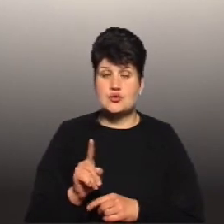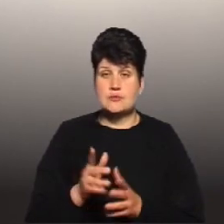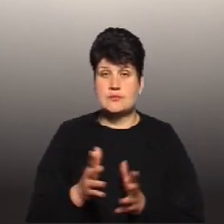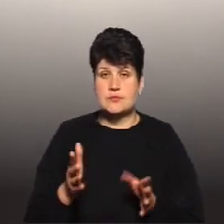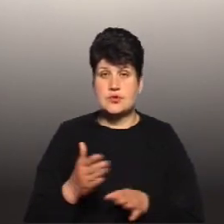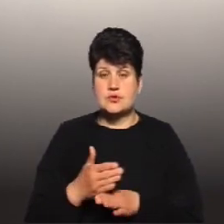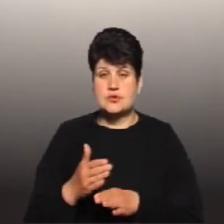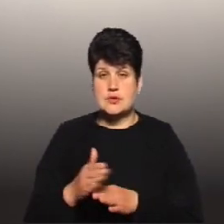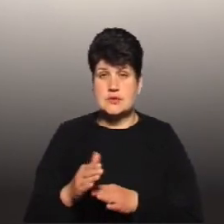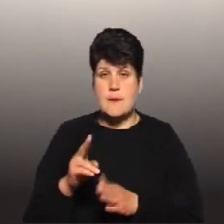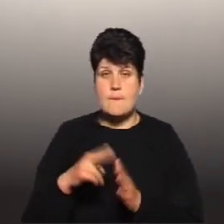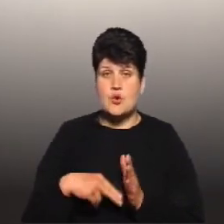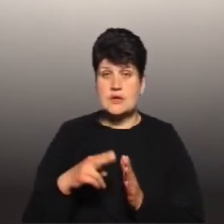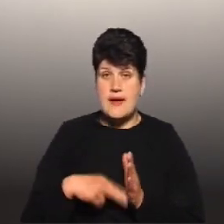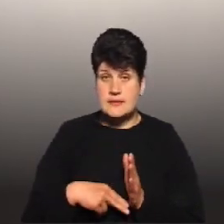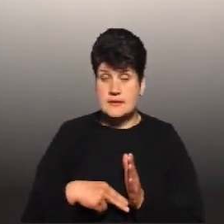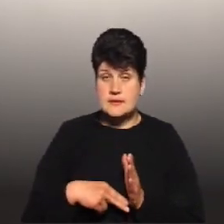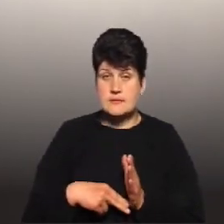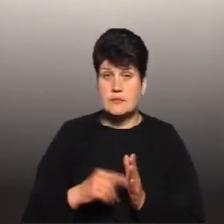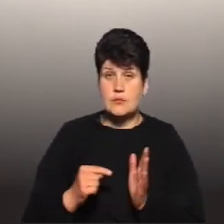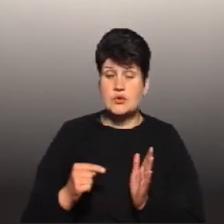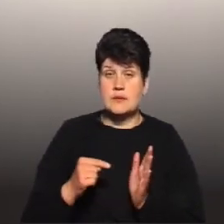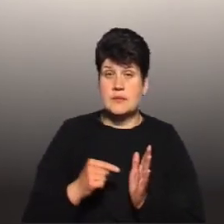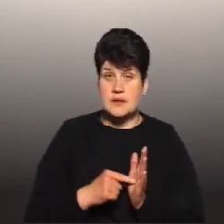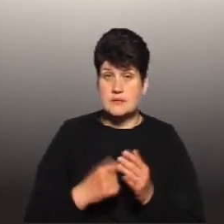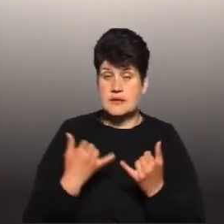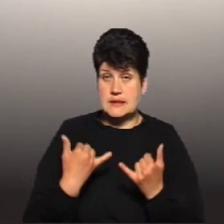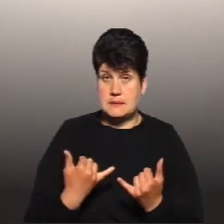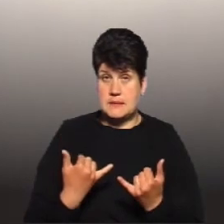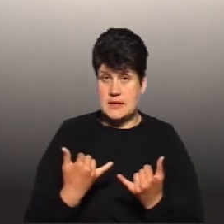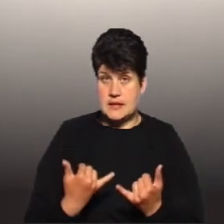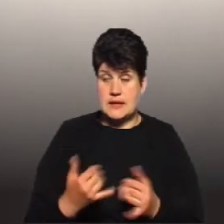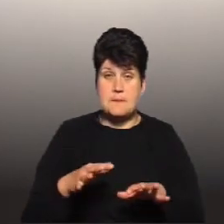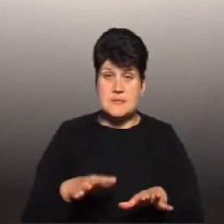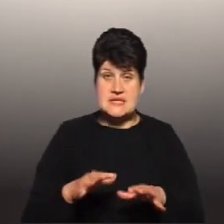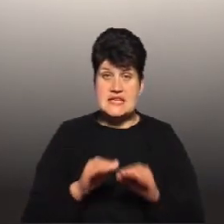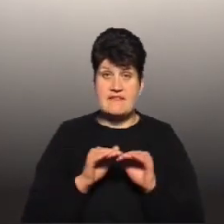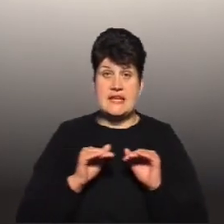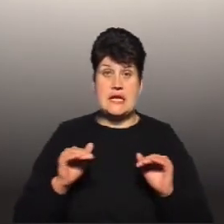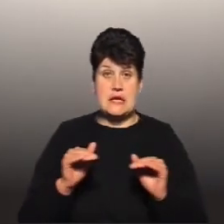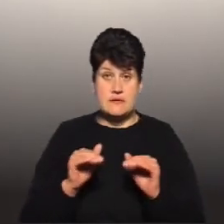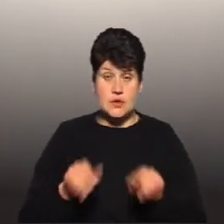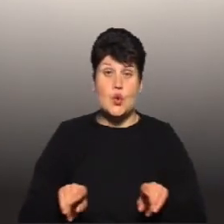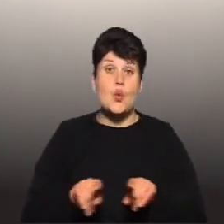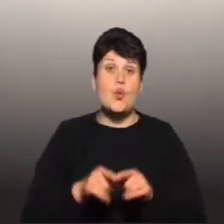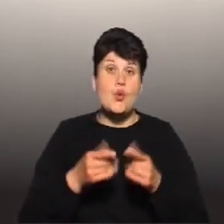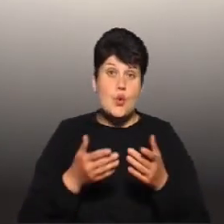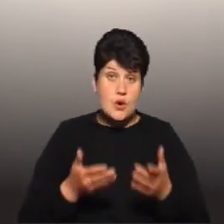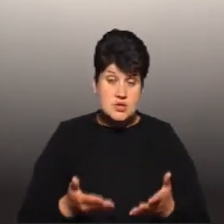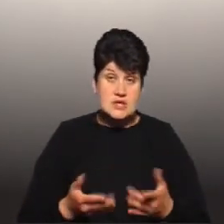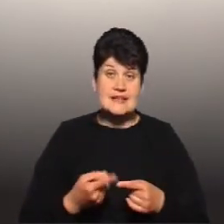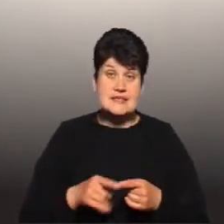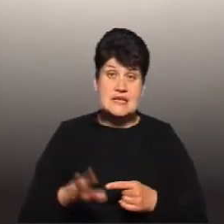податків, доходів потраплятиме тепер вже на місцевий рівень. Отже, за все це і по закону,